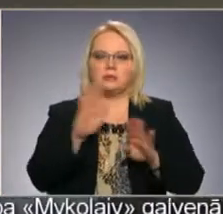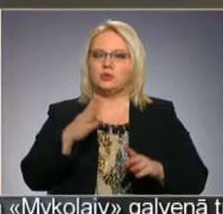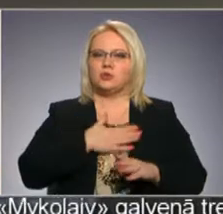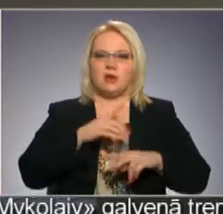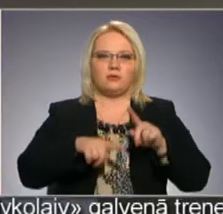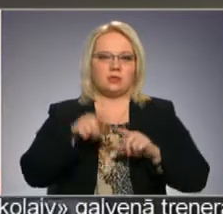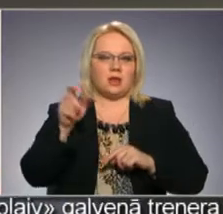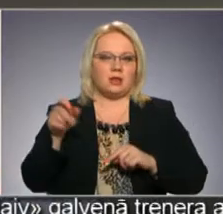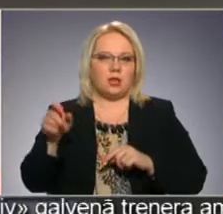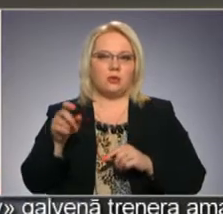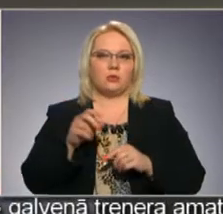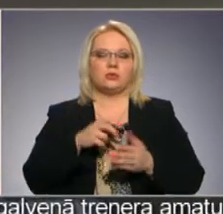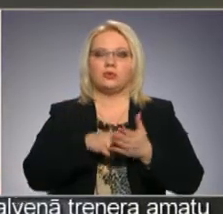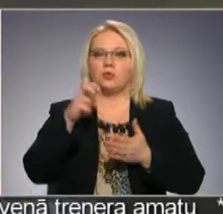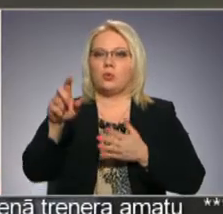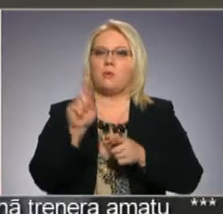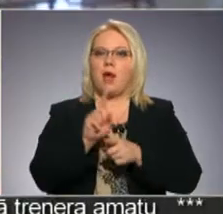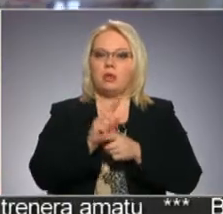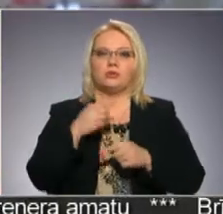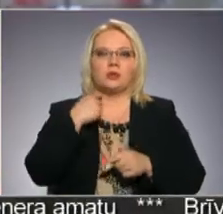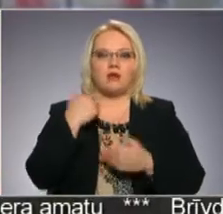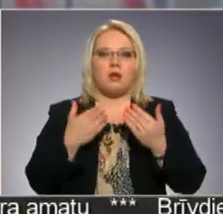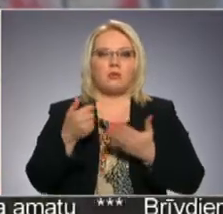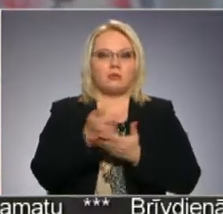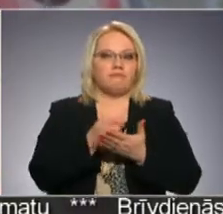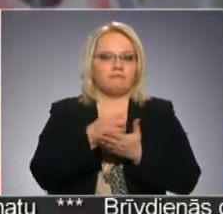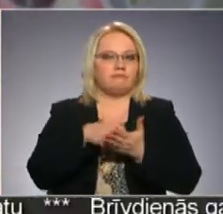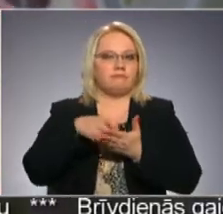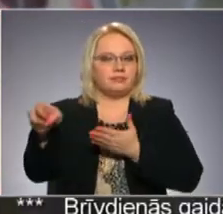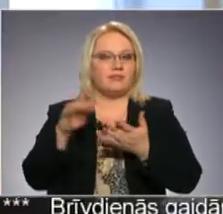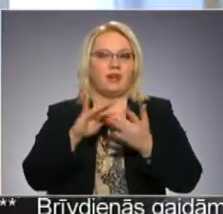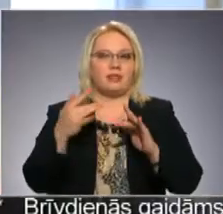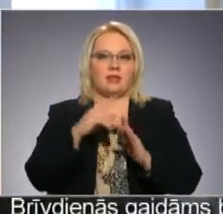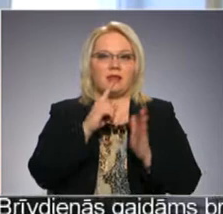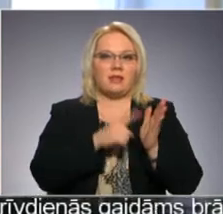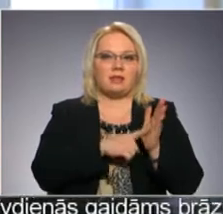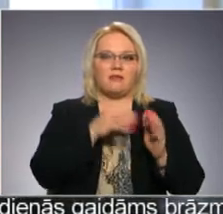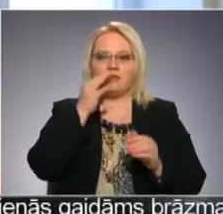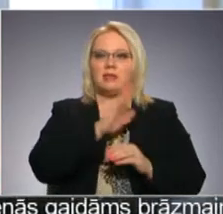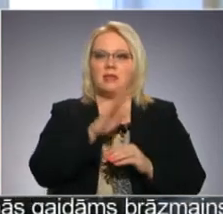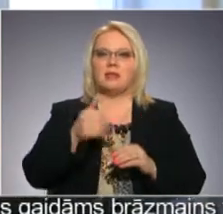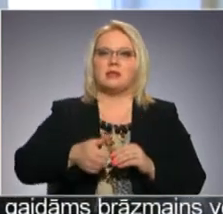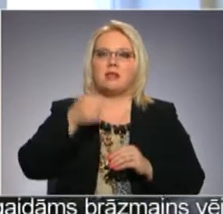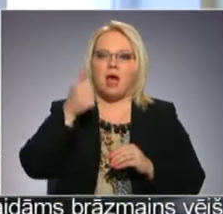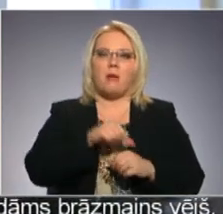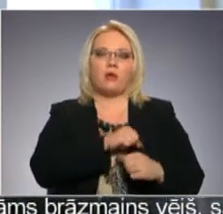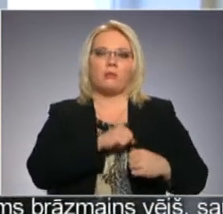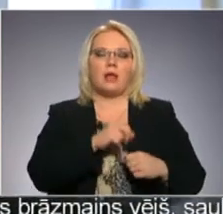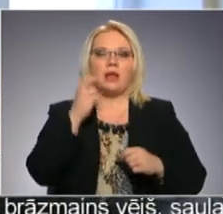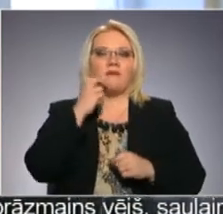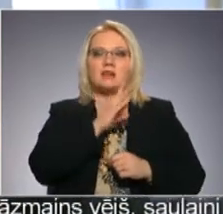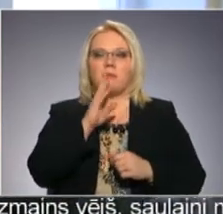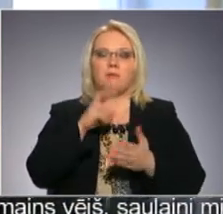radiniekus. Brālim uz Rīgu. Bet varbūt, ka var īziņu aizsūtīt vai internetā? Nu, nē, tas tomēr ir foršāk un mīļāk. Arī vecmamai sūtīšu,